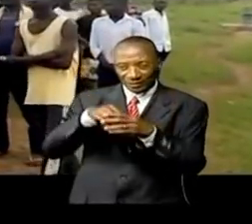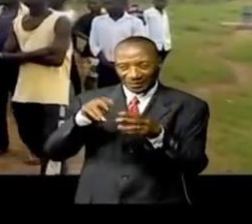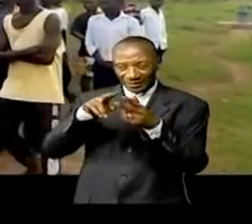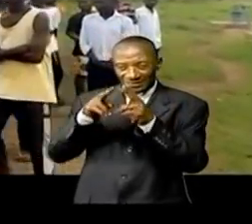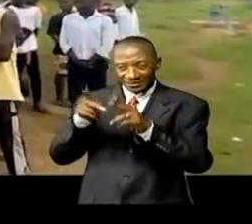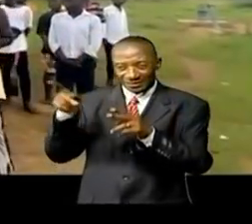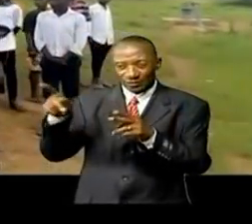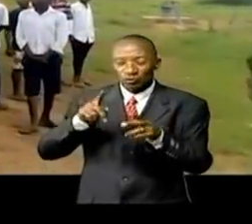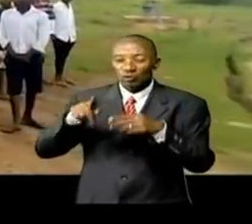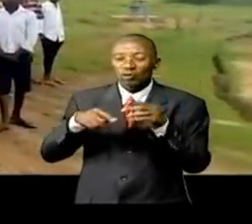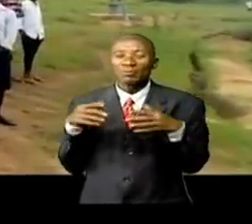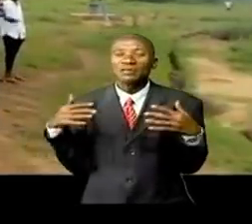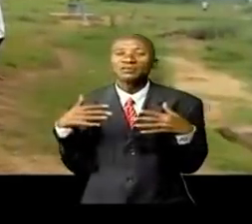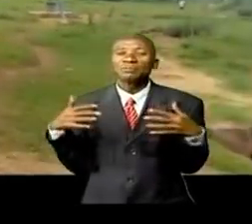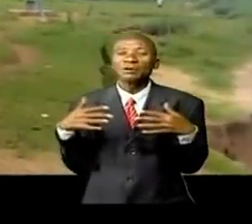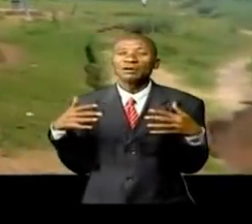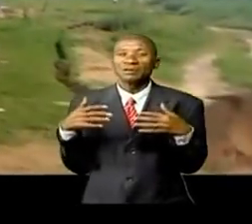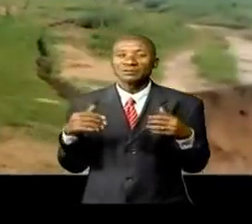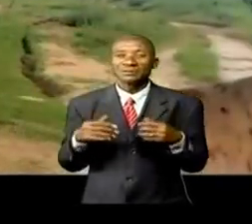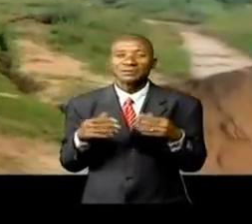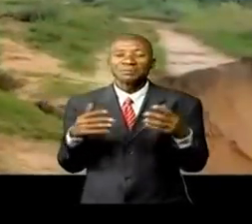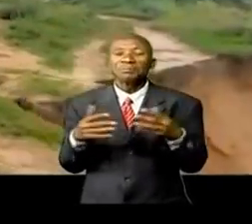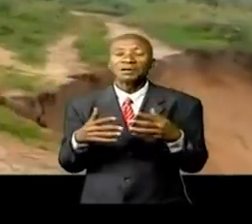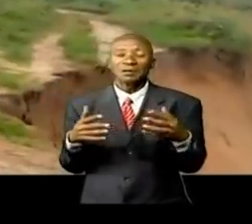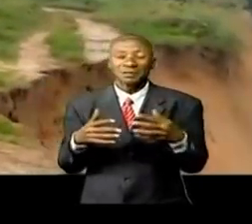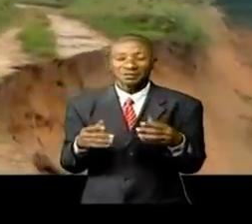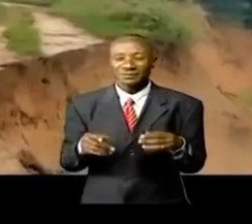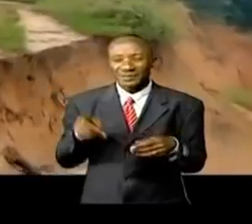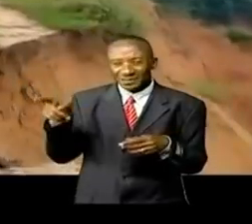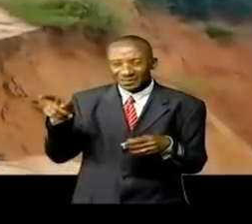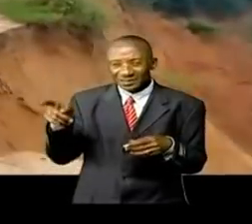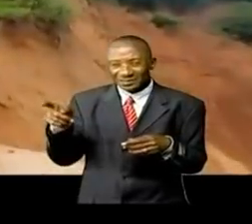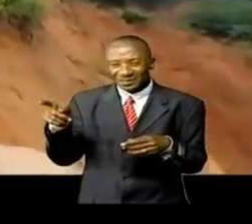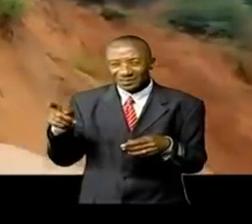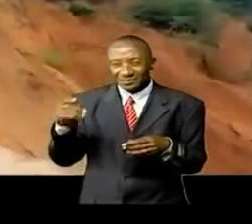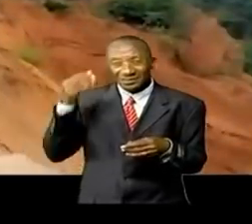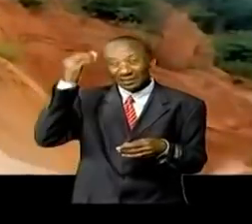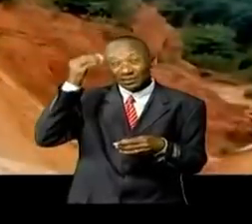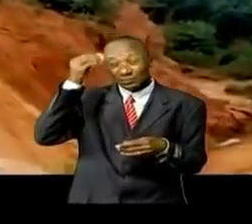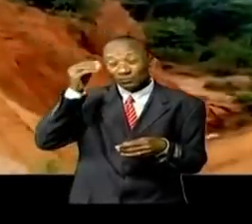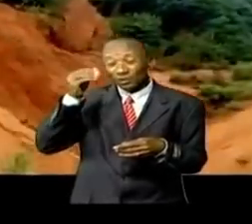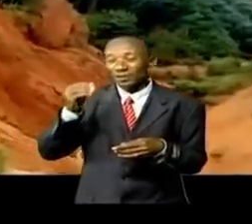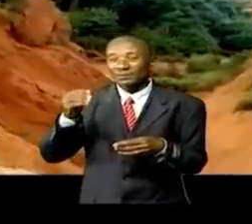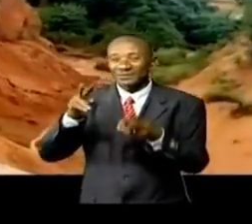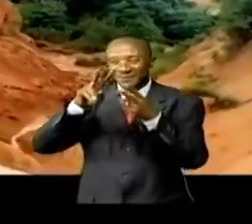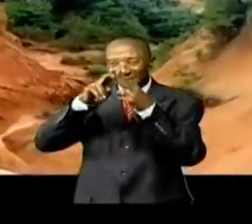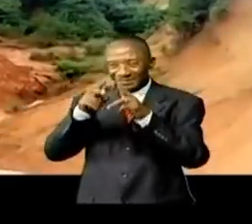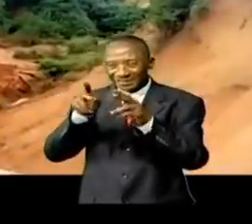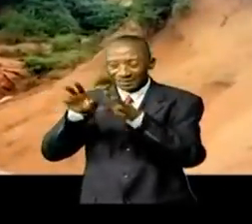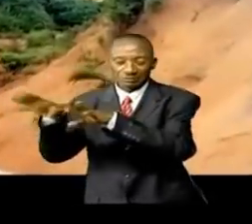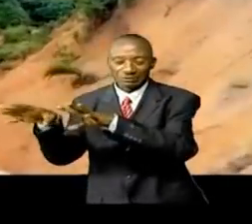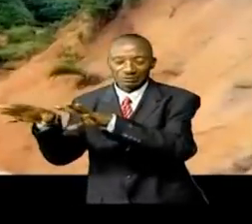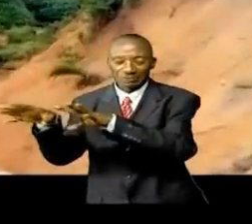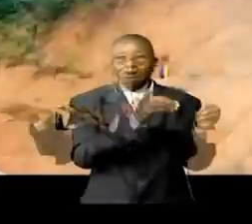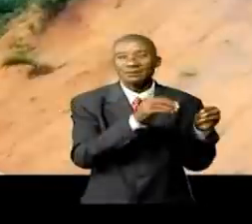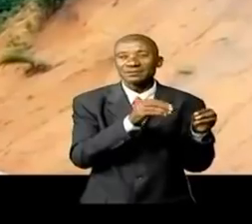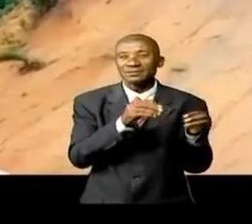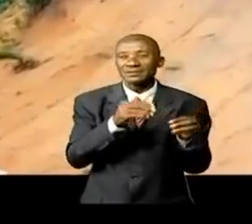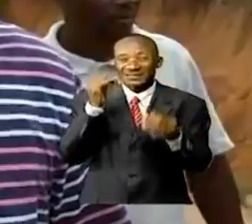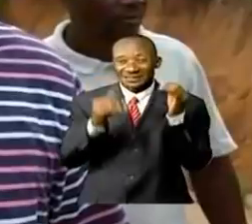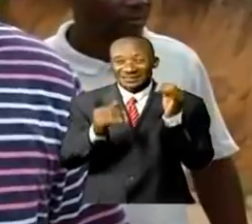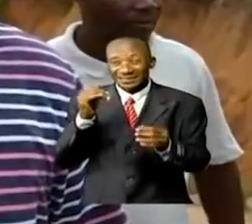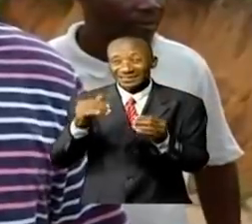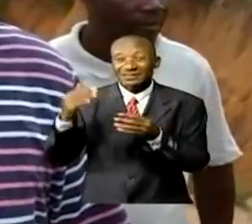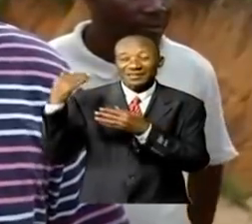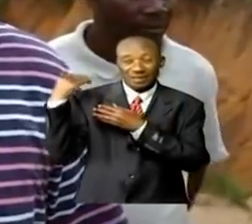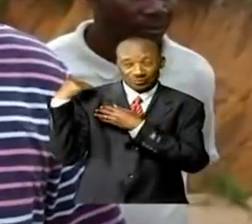peur. Ils perdent tous les jours espoir car ils se sentent abandonnés et appellent les autorités compétentes à l'aide. Au président